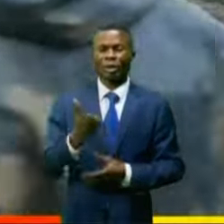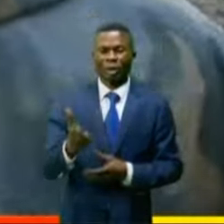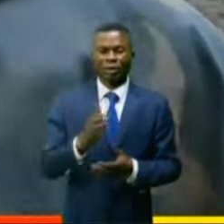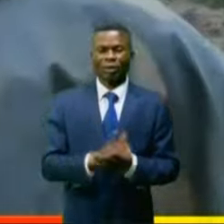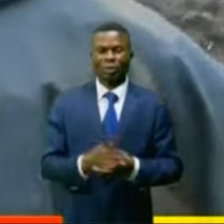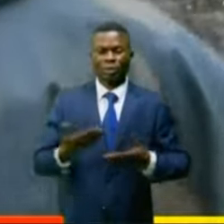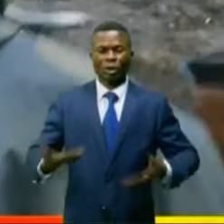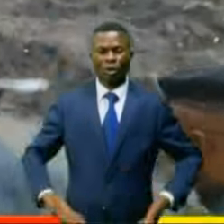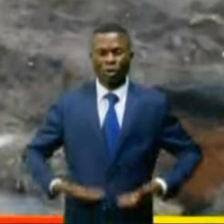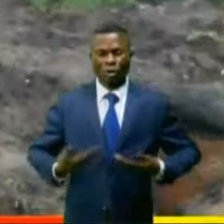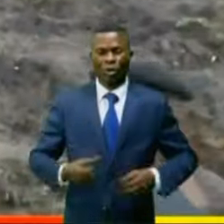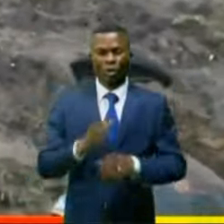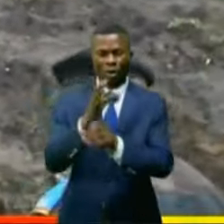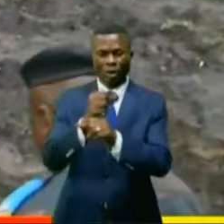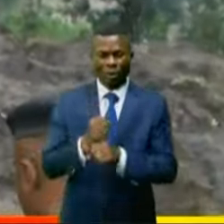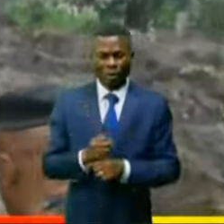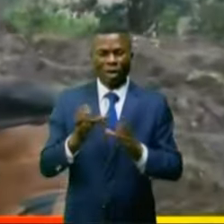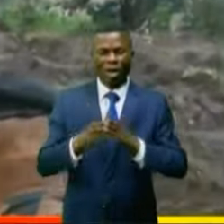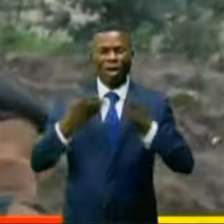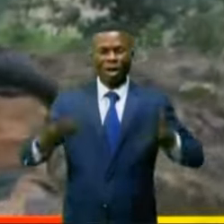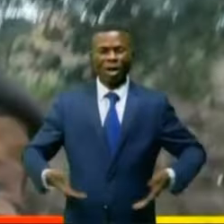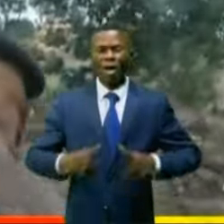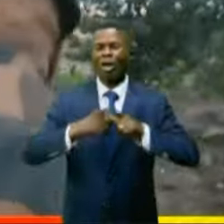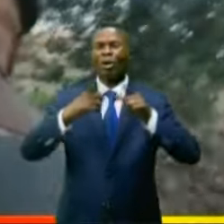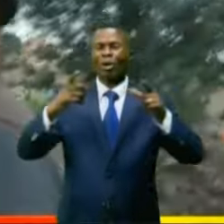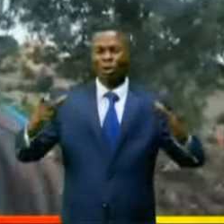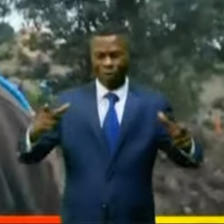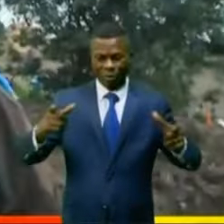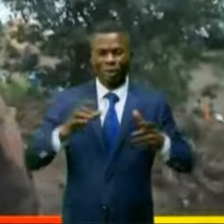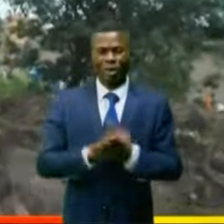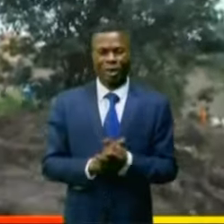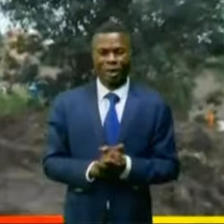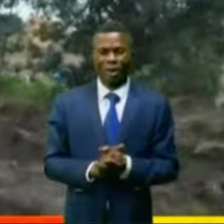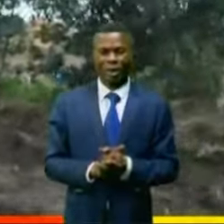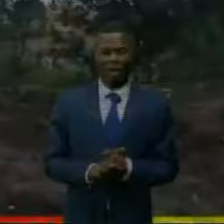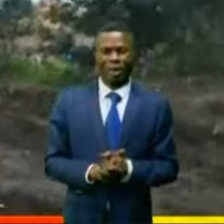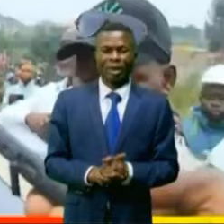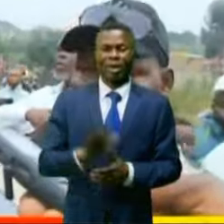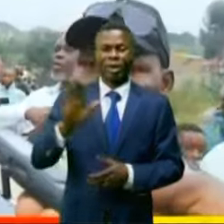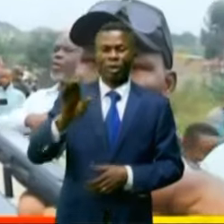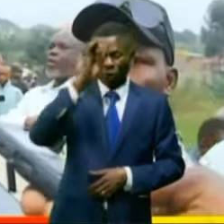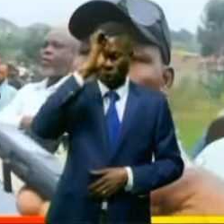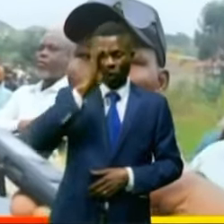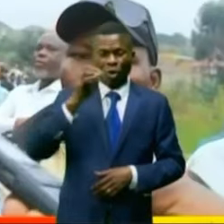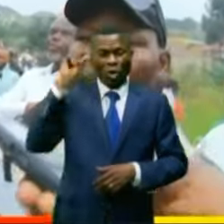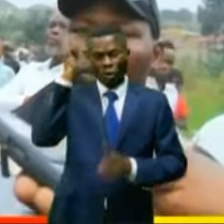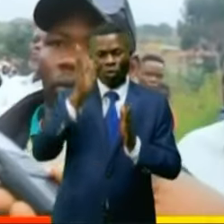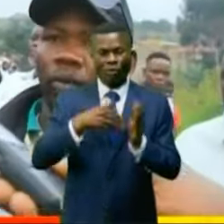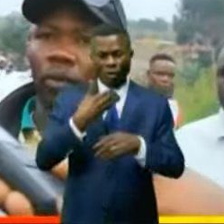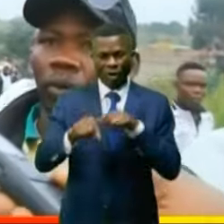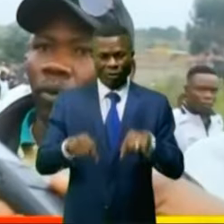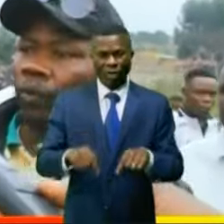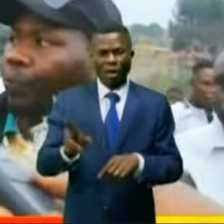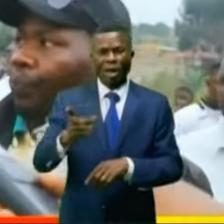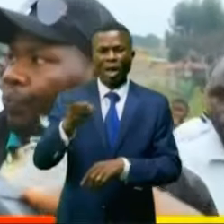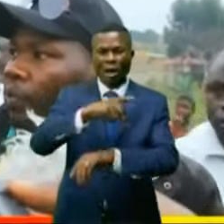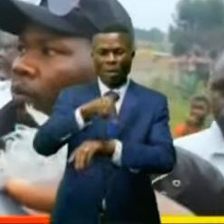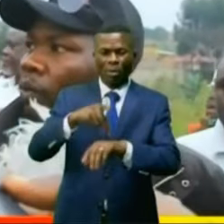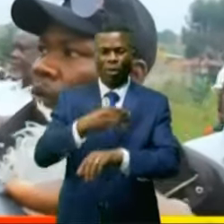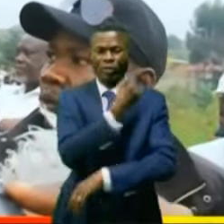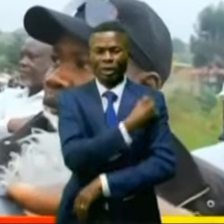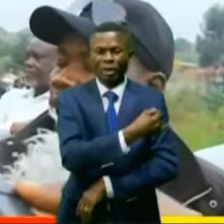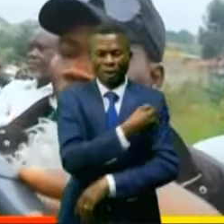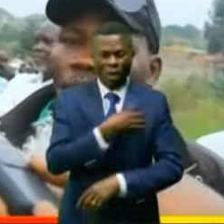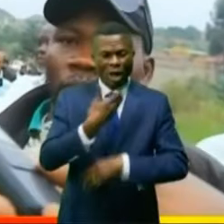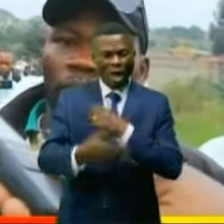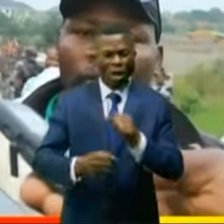administrés. Nous recevons avec une joie immense et des mains ce que son Excellence Monsieur le Gouverneur est en train de faire pour la province de l'Itourie. Il se bat